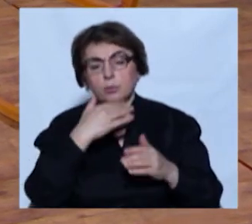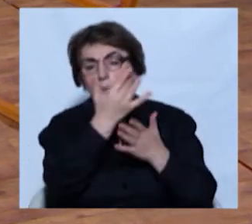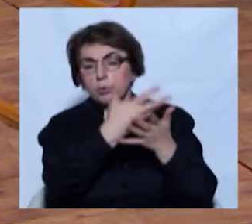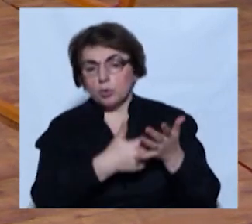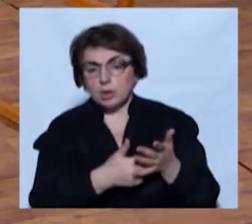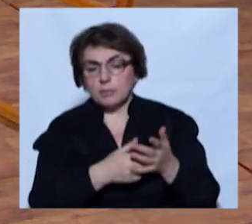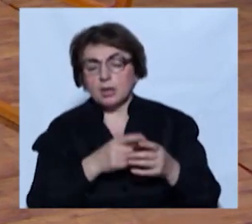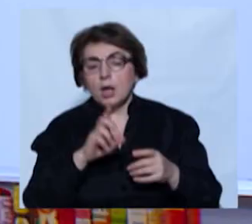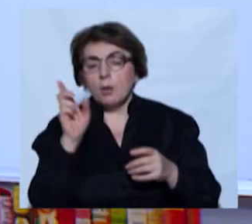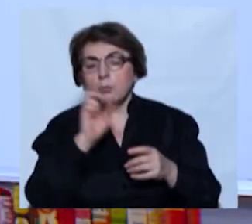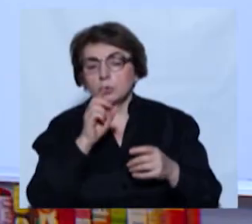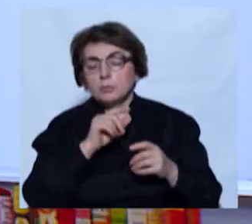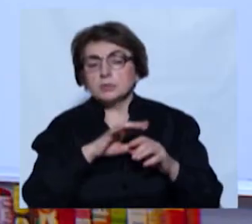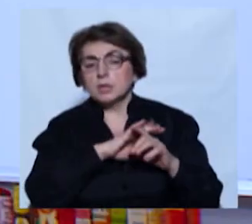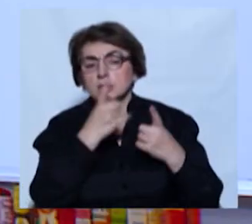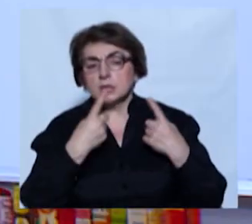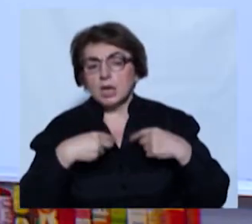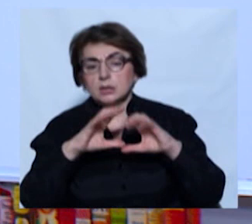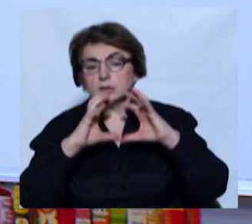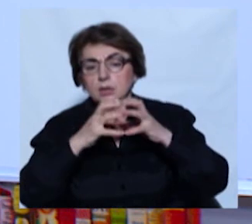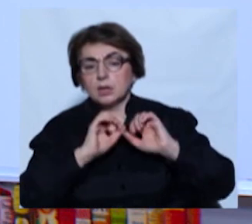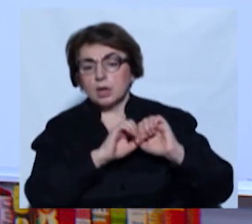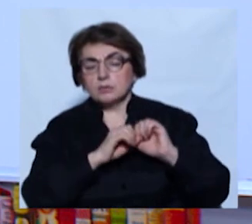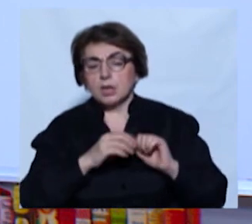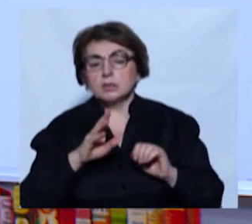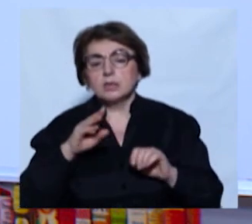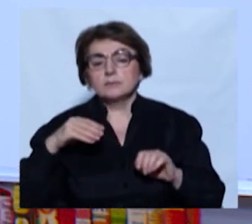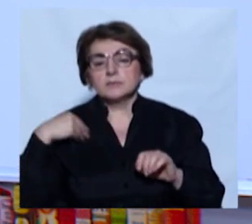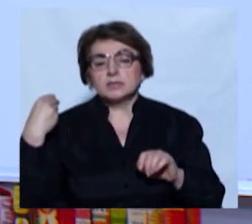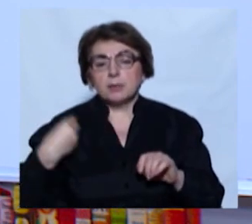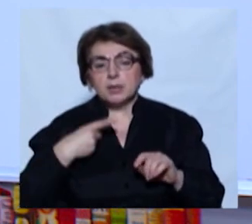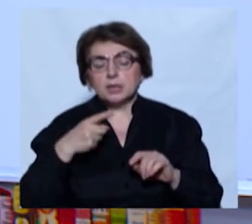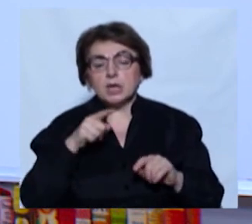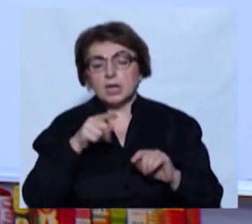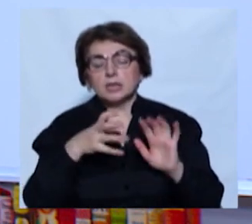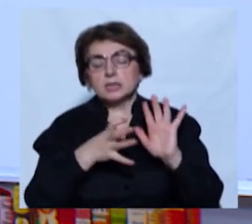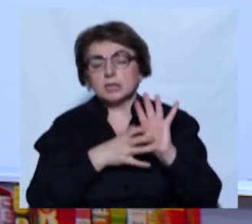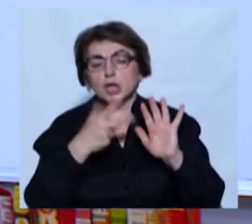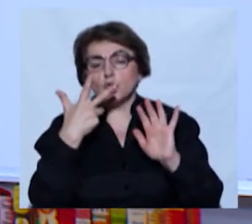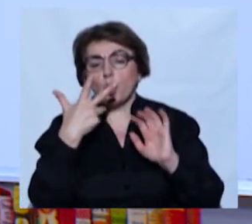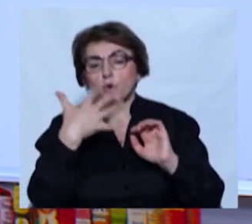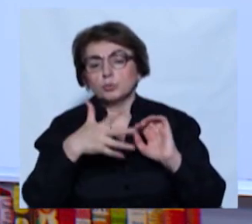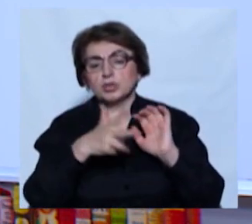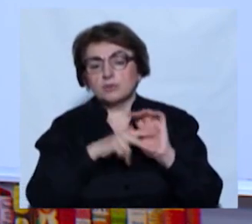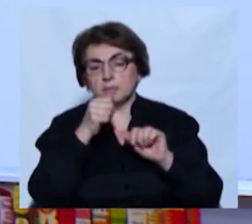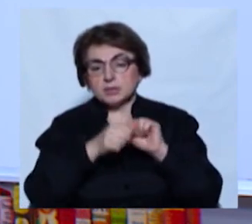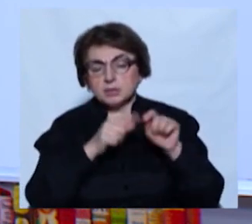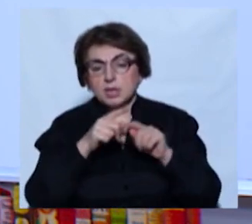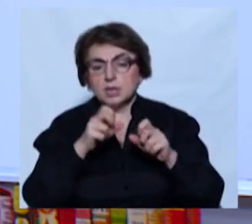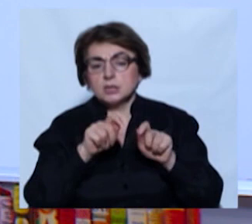ბუნების კონსერვაციის საერთაშორისო კავშირი საფრანგეთში 1958 წელს შეიქმნა და ძალიან დიდ ყურადღებას აქცევენ